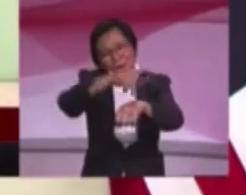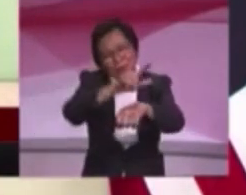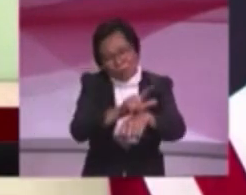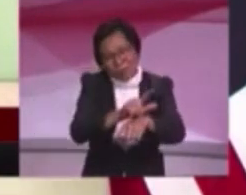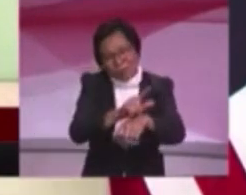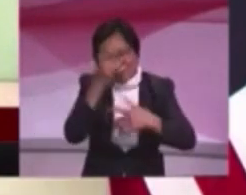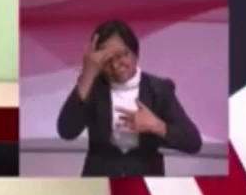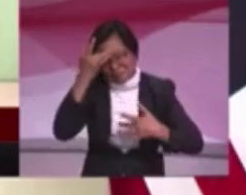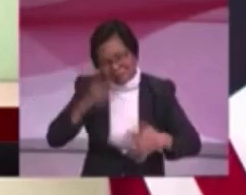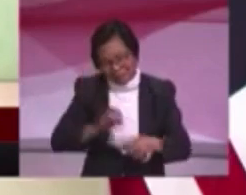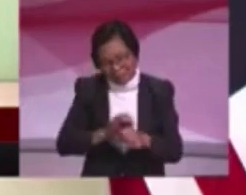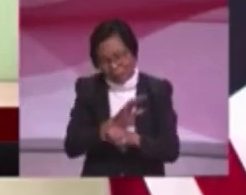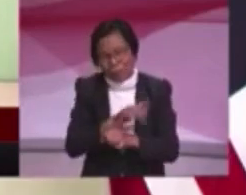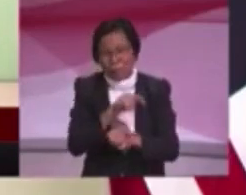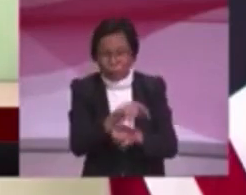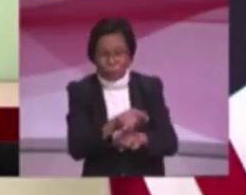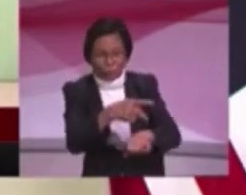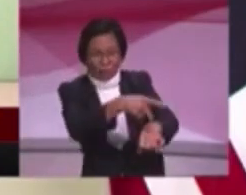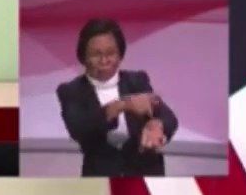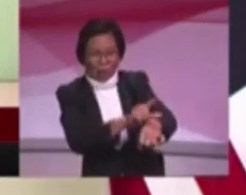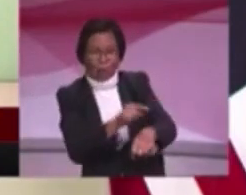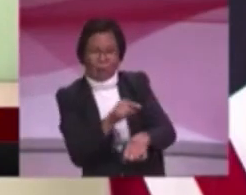kita jadikan Langkawi sebagai